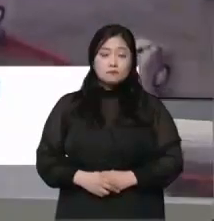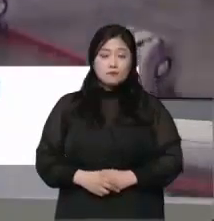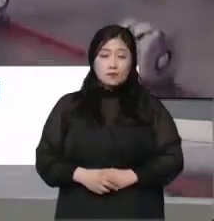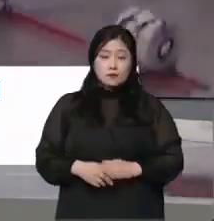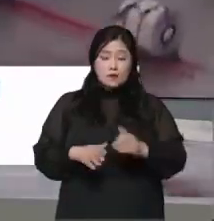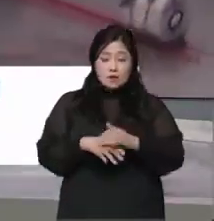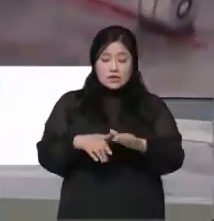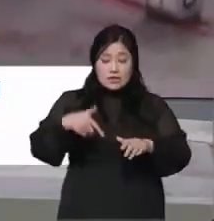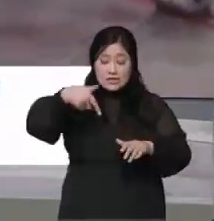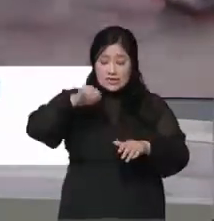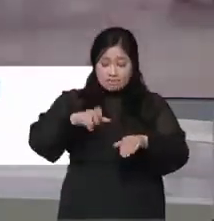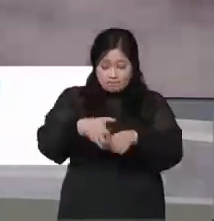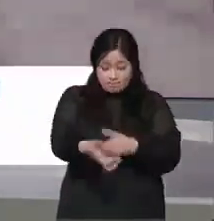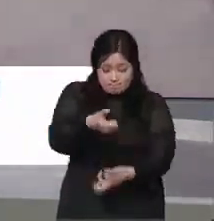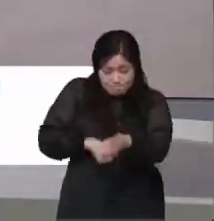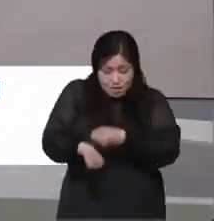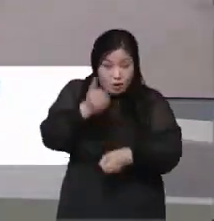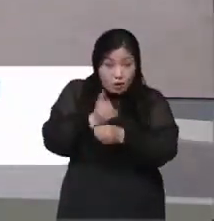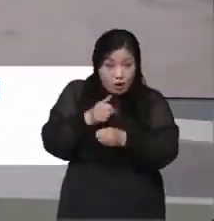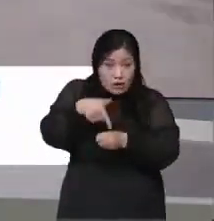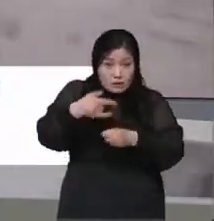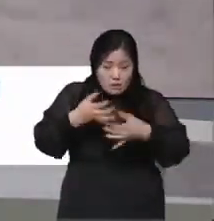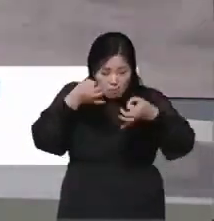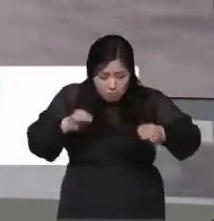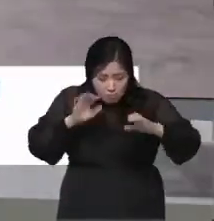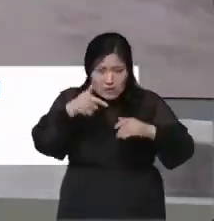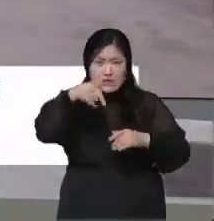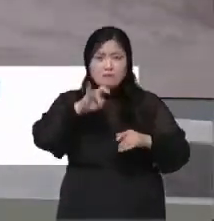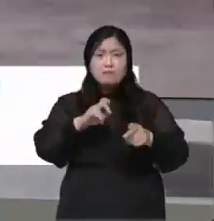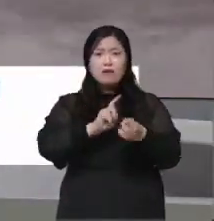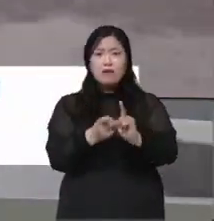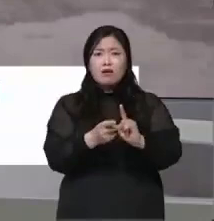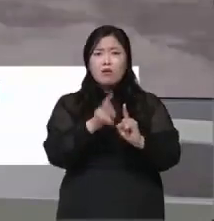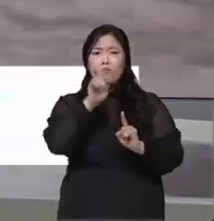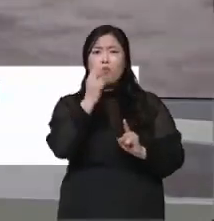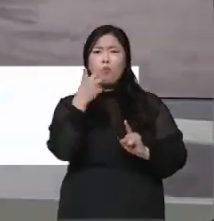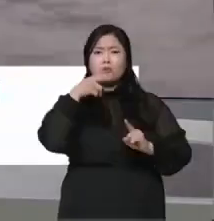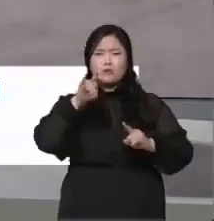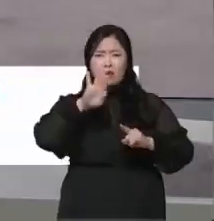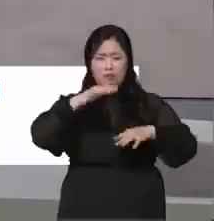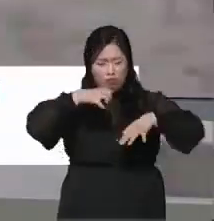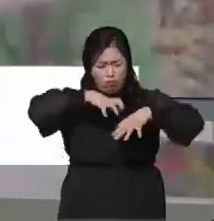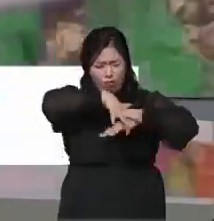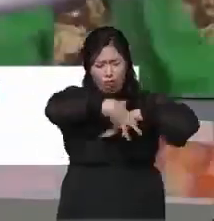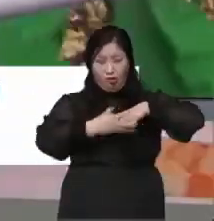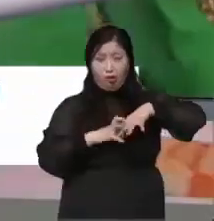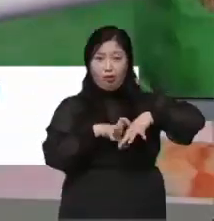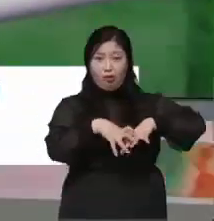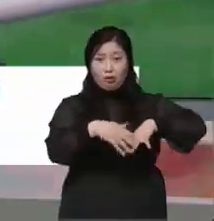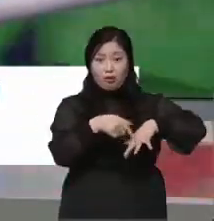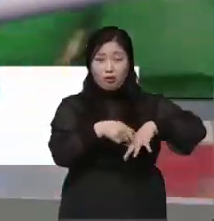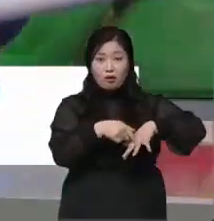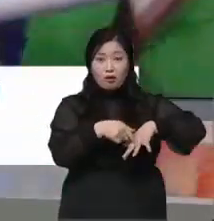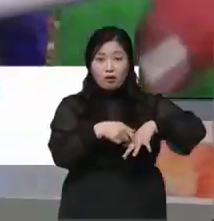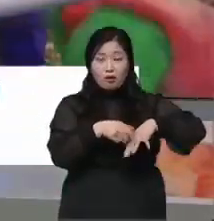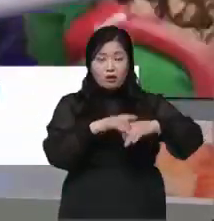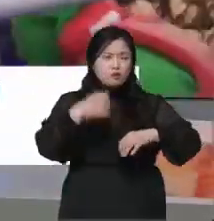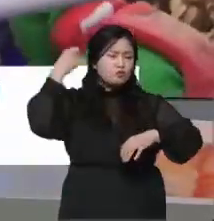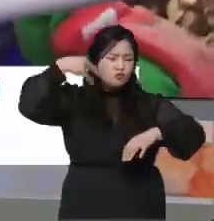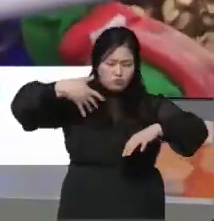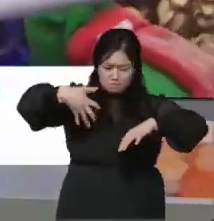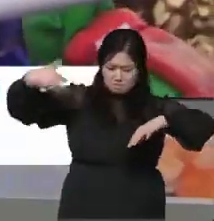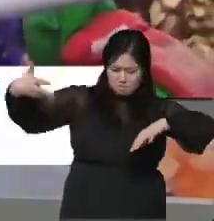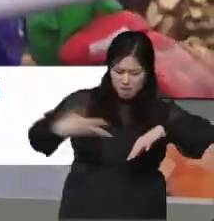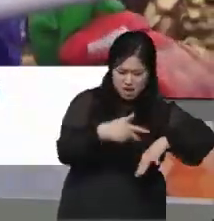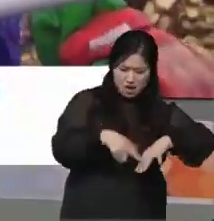선원들이 긴발을 걷어 올리는데요. 긴발에는 김 대신 굉생이 모자반이 가득 엉겨붙어 있습니다. 중국에서